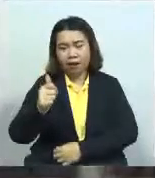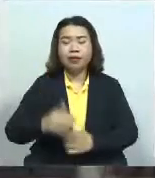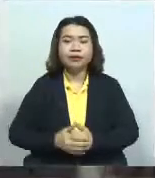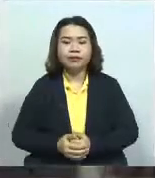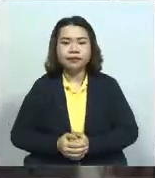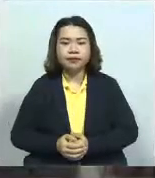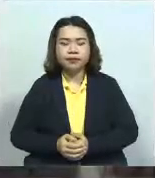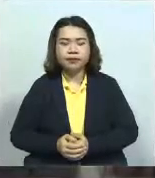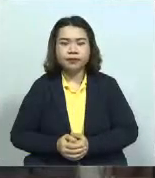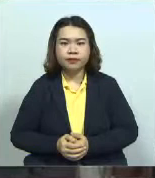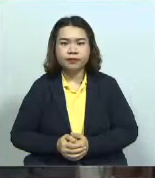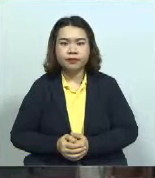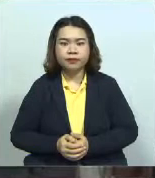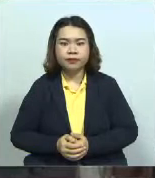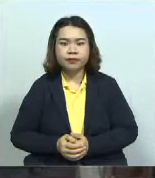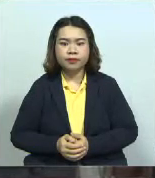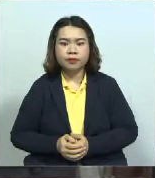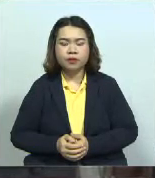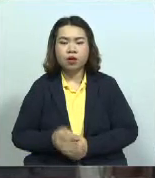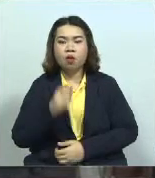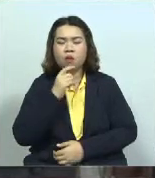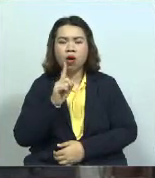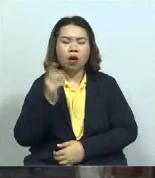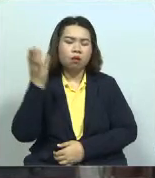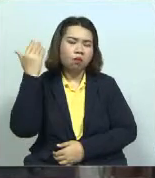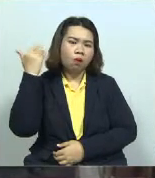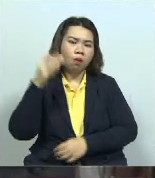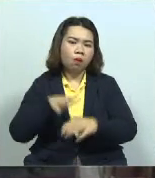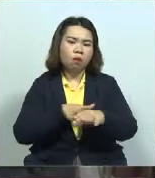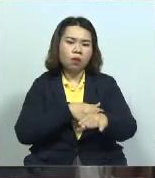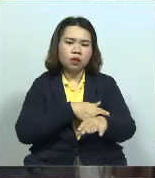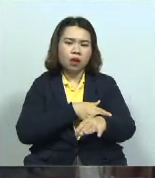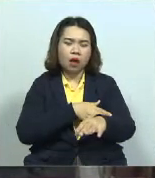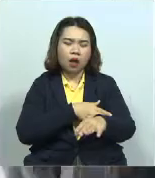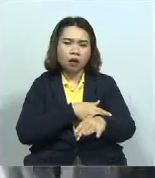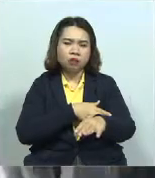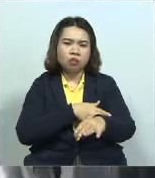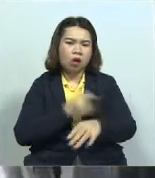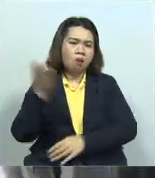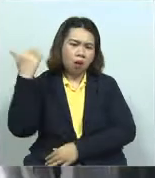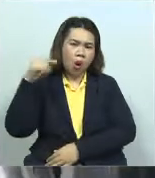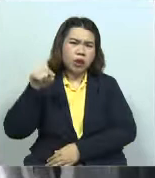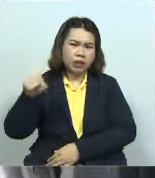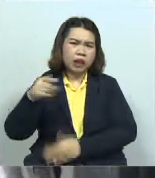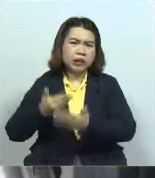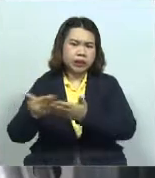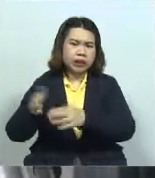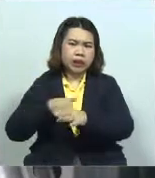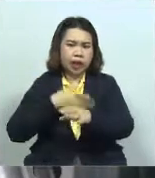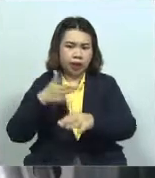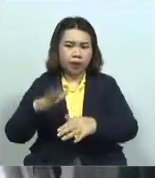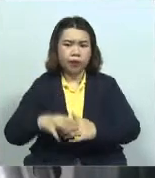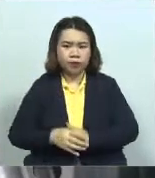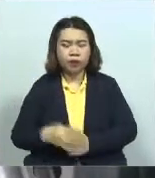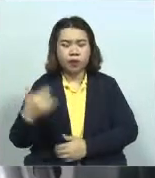าเป็น นานนานครับตั้งแต่น่าจะสั่งเข้ามานะครับ